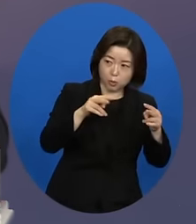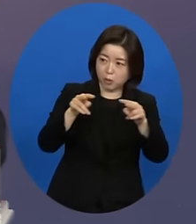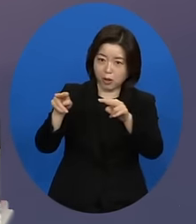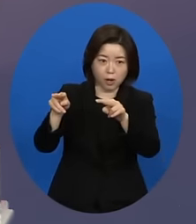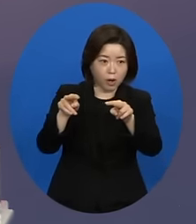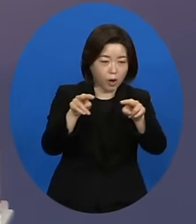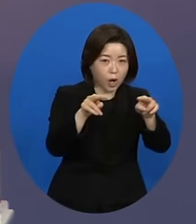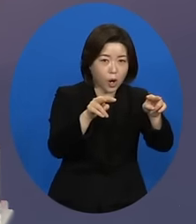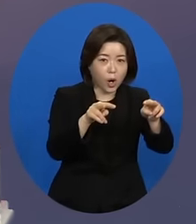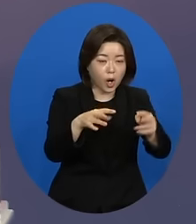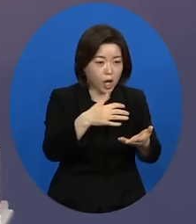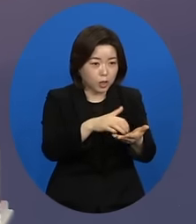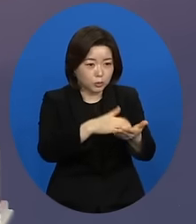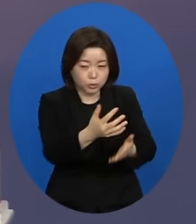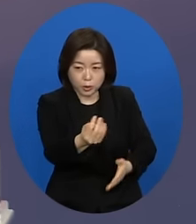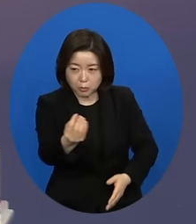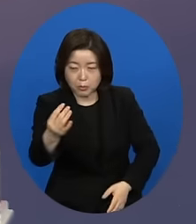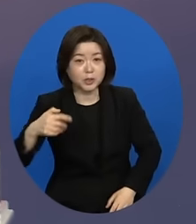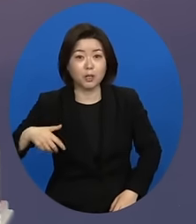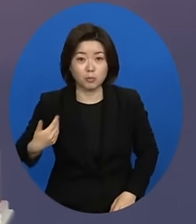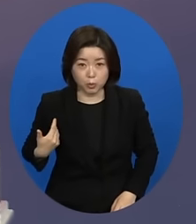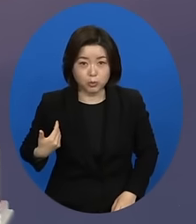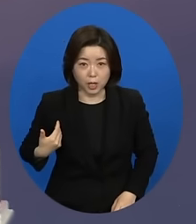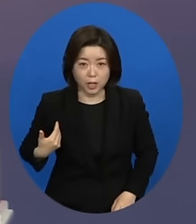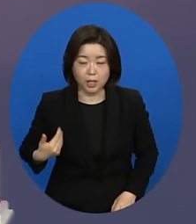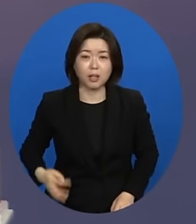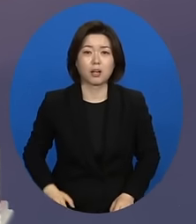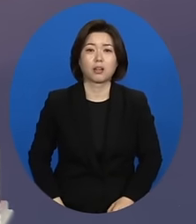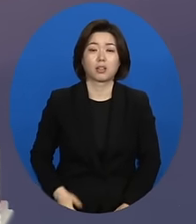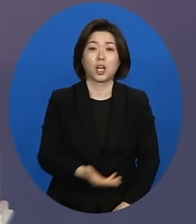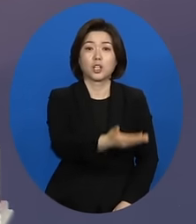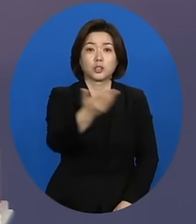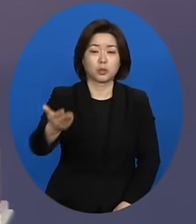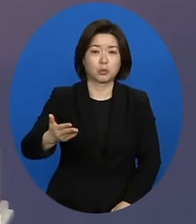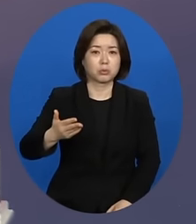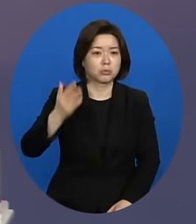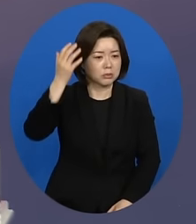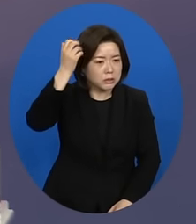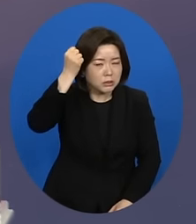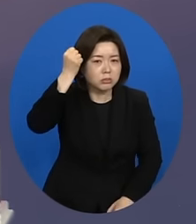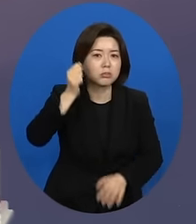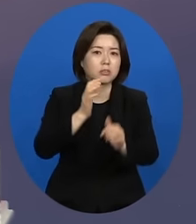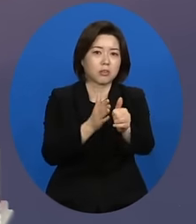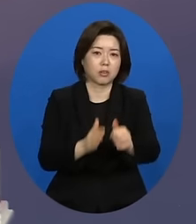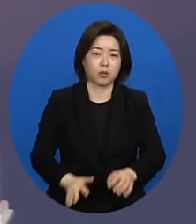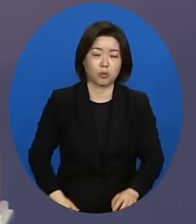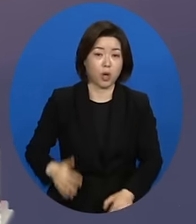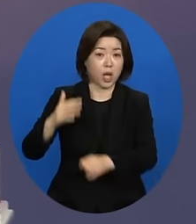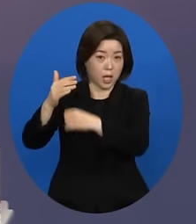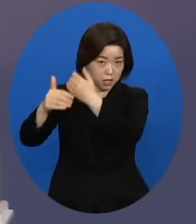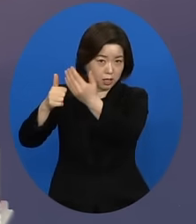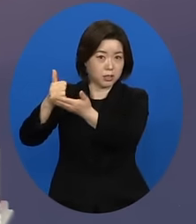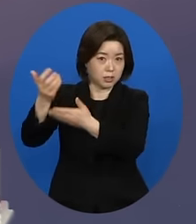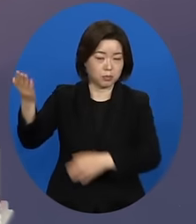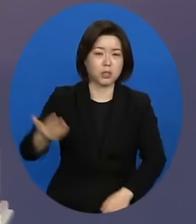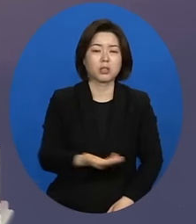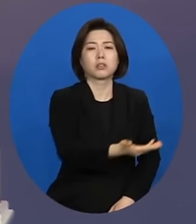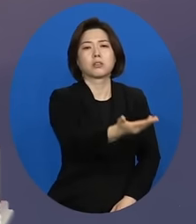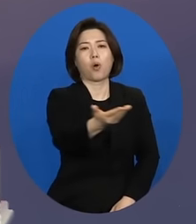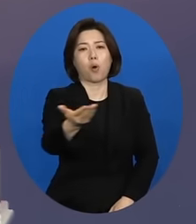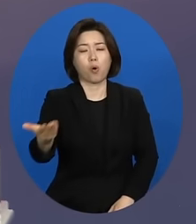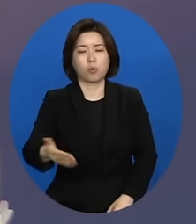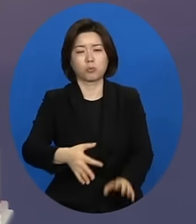여러분 숫자가 얼마든지 제가 카운트를 안 해서 모르겠습니다만은 여러분 아셔야 돼요. 하나님이